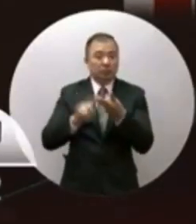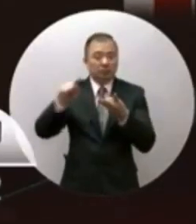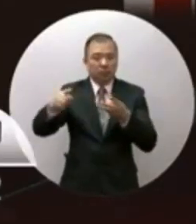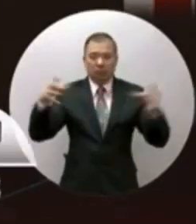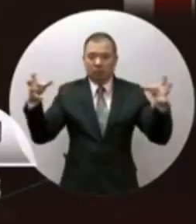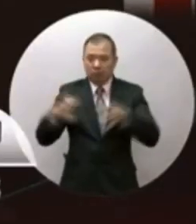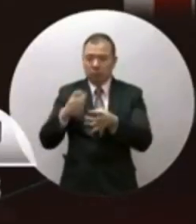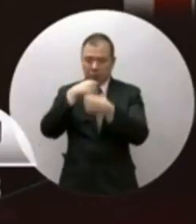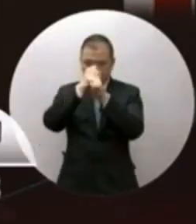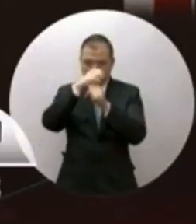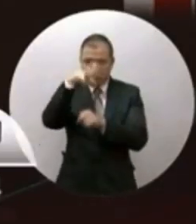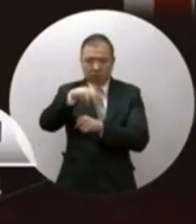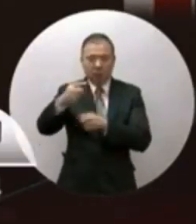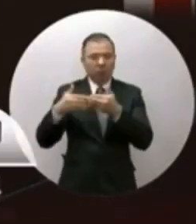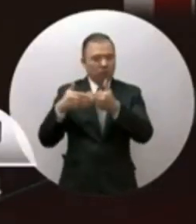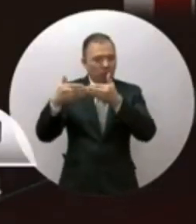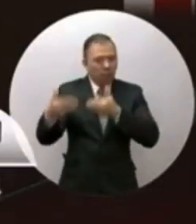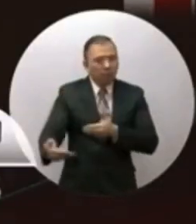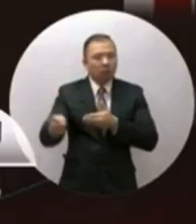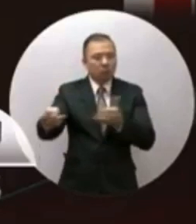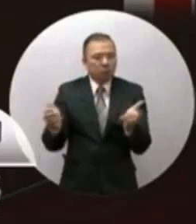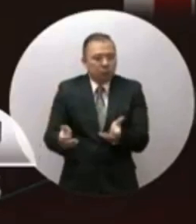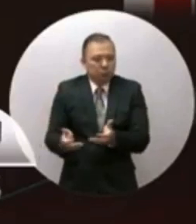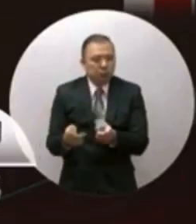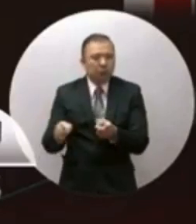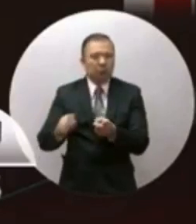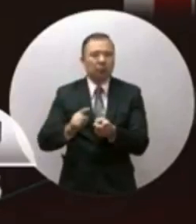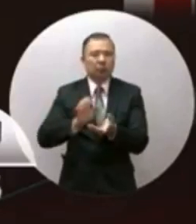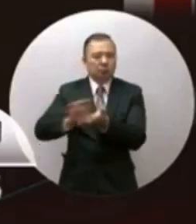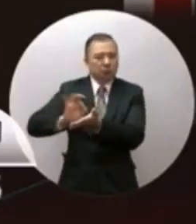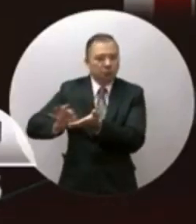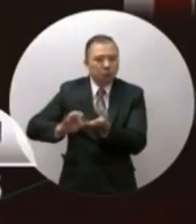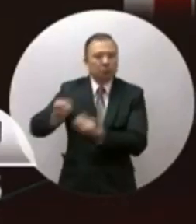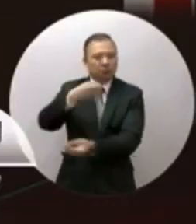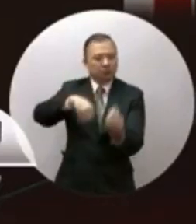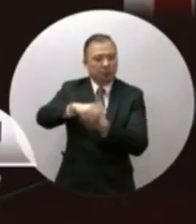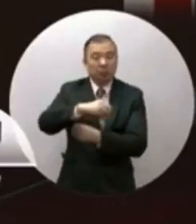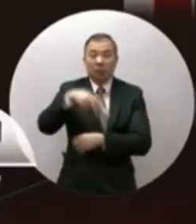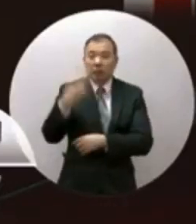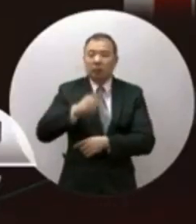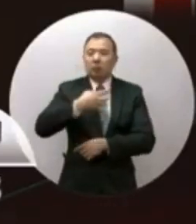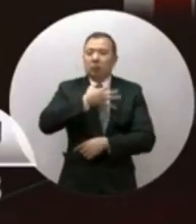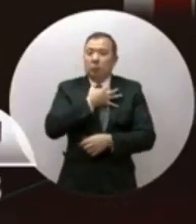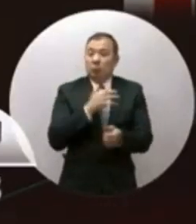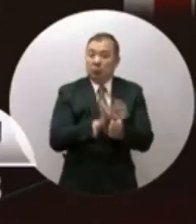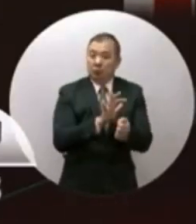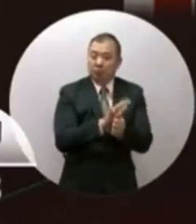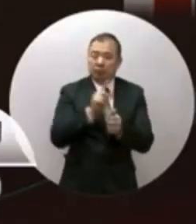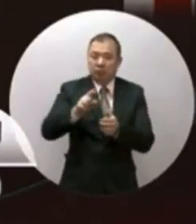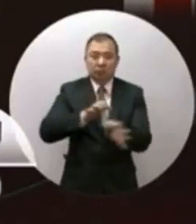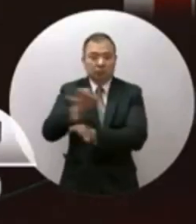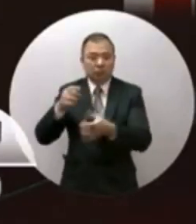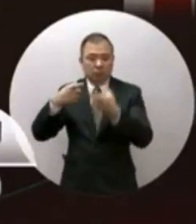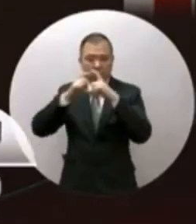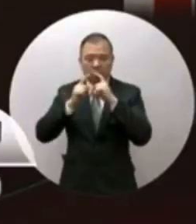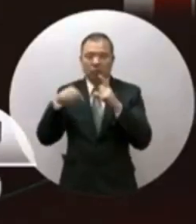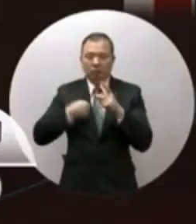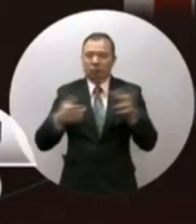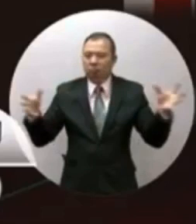离治疗等等的经费。另外，纾困振兴编列